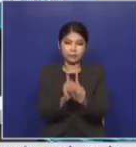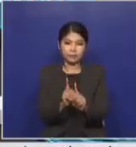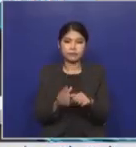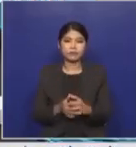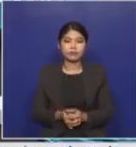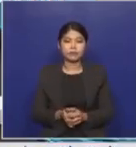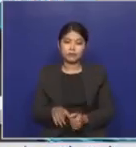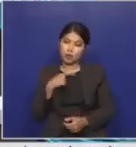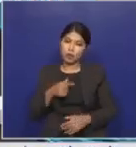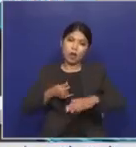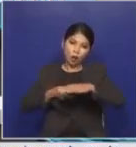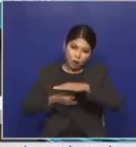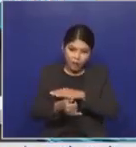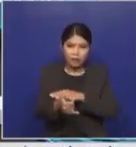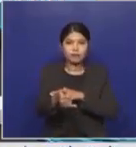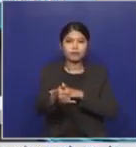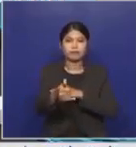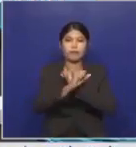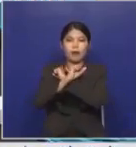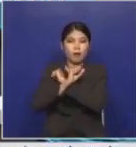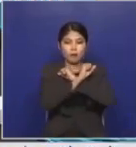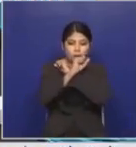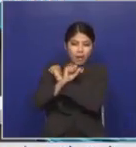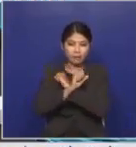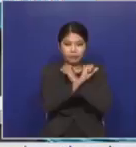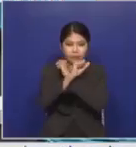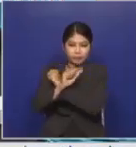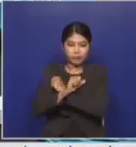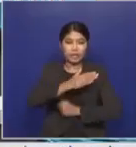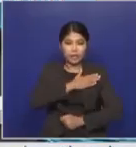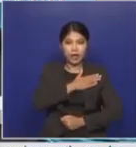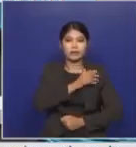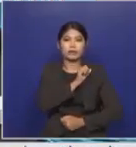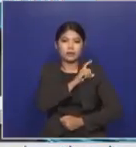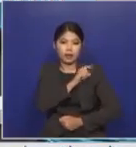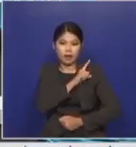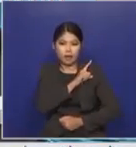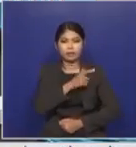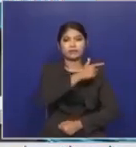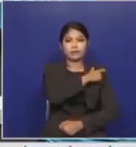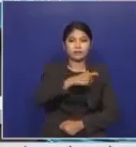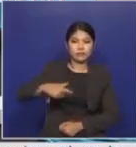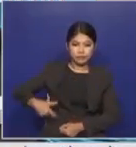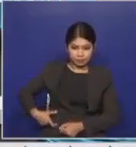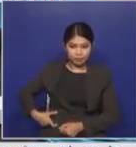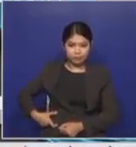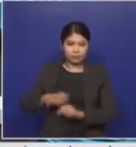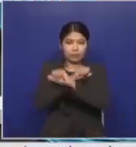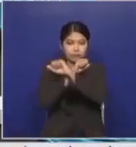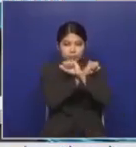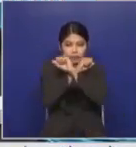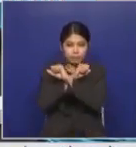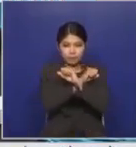ขอให้ท่านออกมาปกป้องพิทักษ์รักษาชาติศาสนาและสถาบันพระมหากษัตริย์